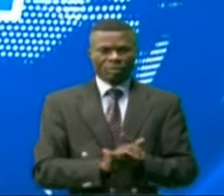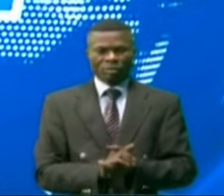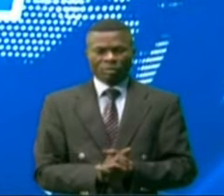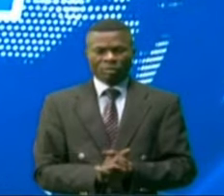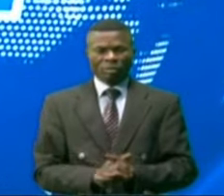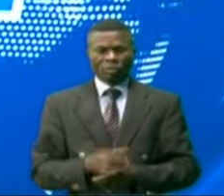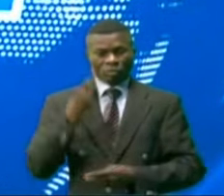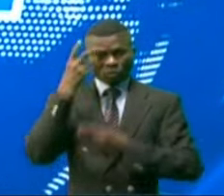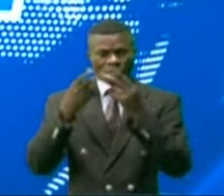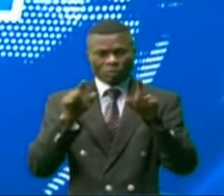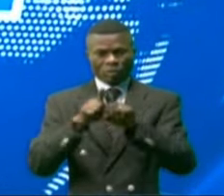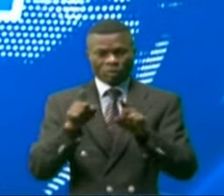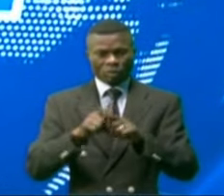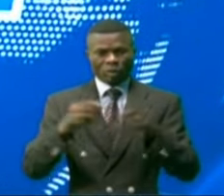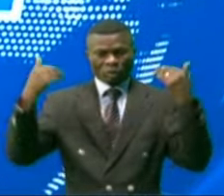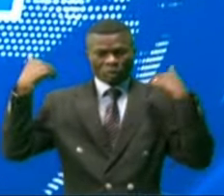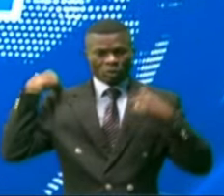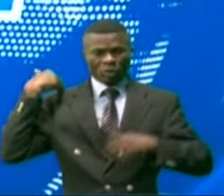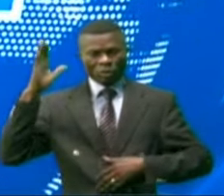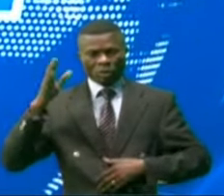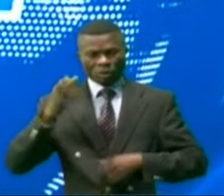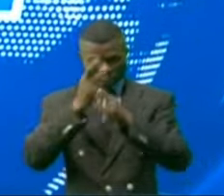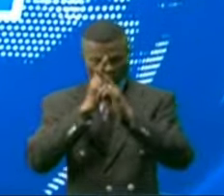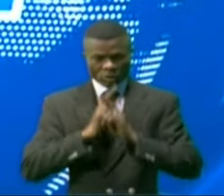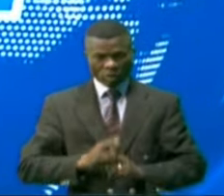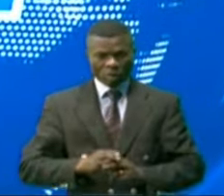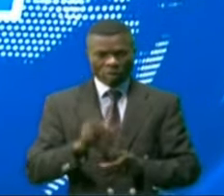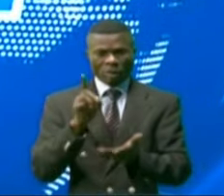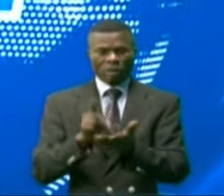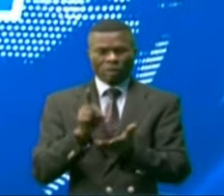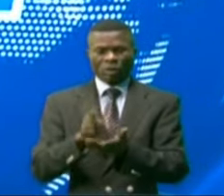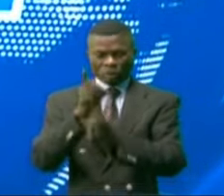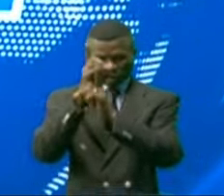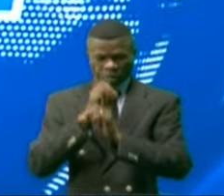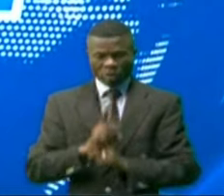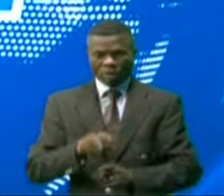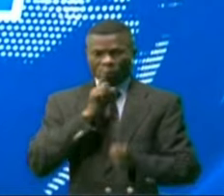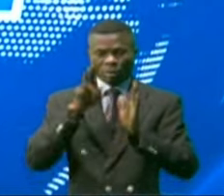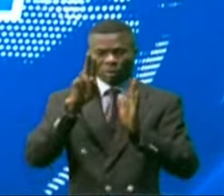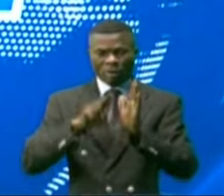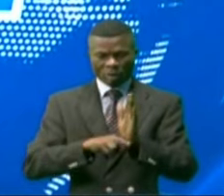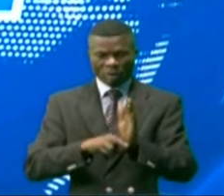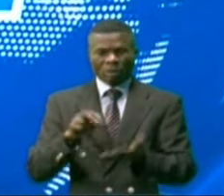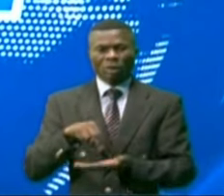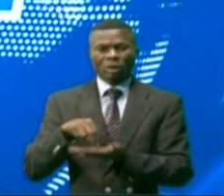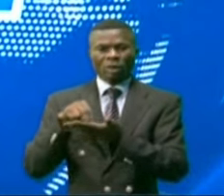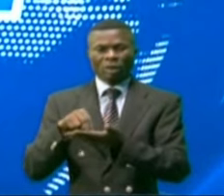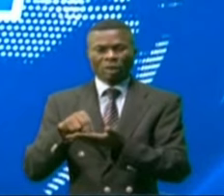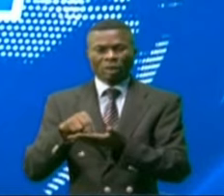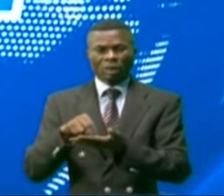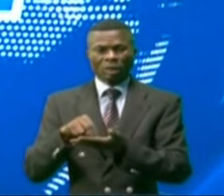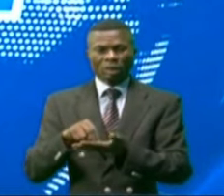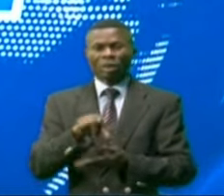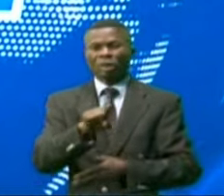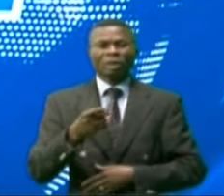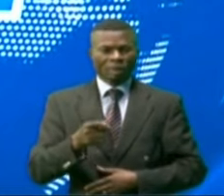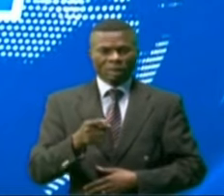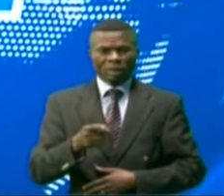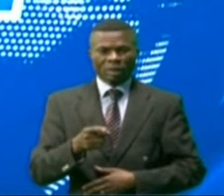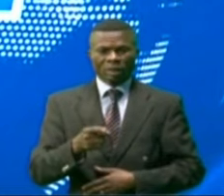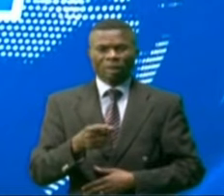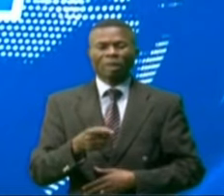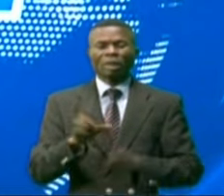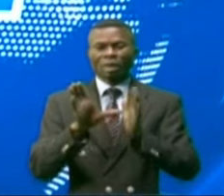Son parcours en tant qu'homme d'État a été honoré à travers un diplôme d'honneur de parlementaire debout. De qui s'agit-il? Je vous laisse